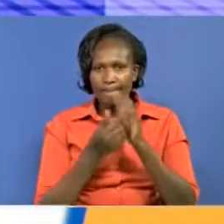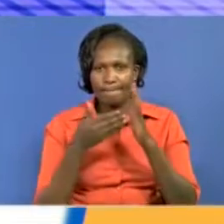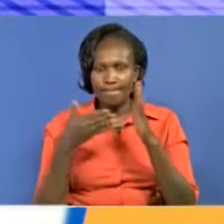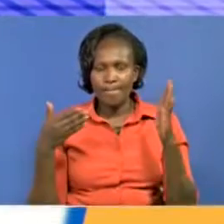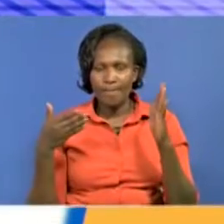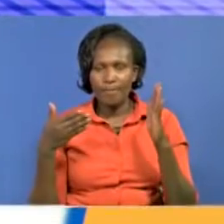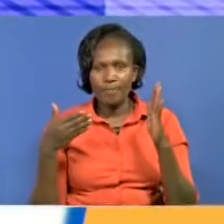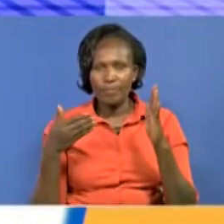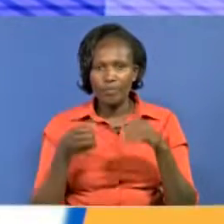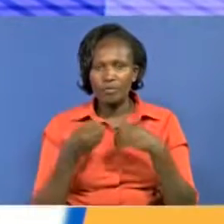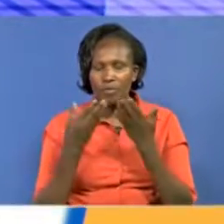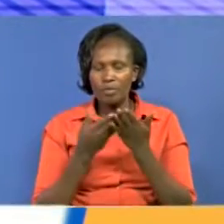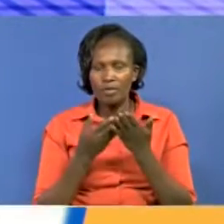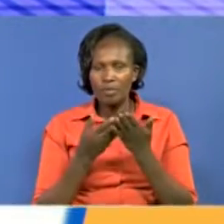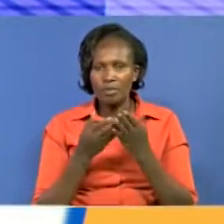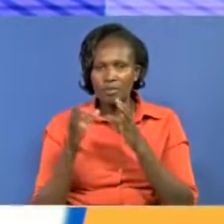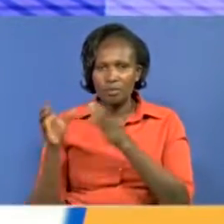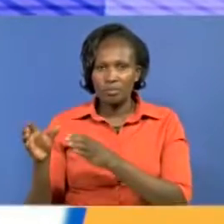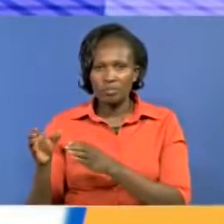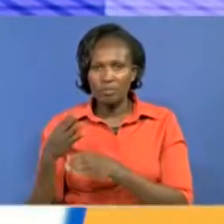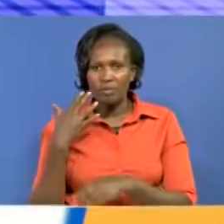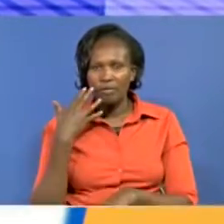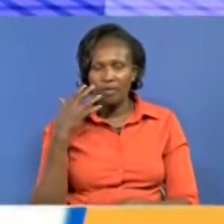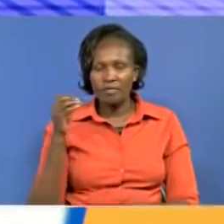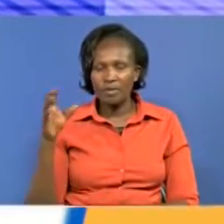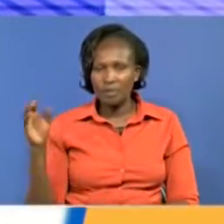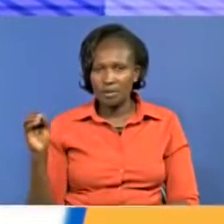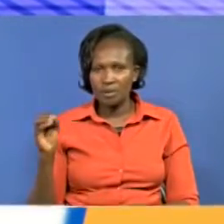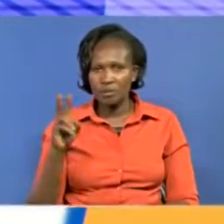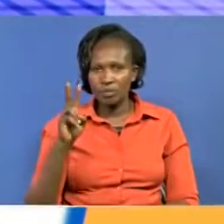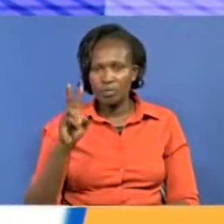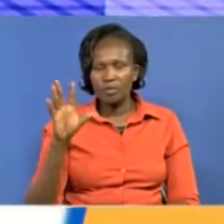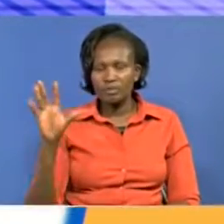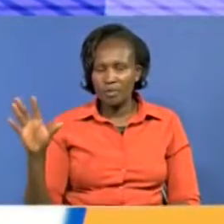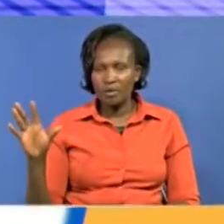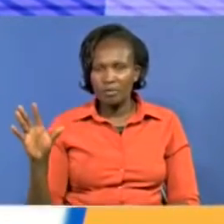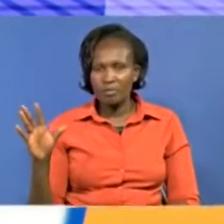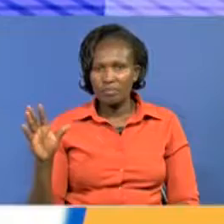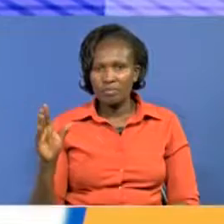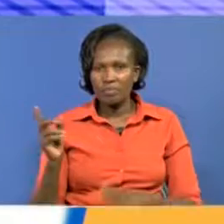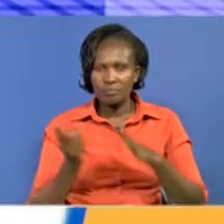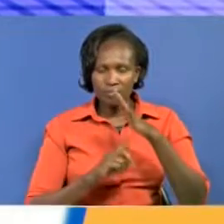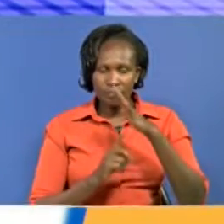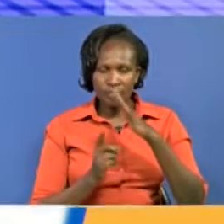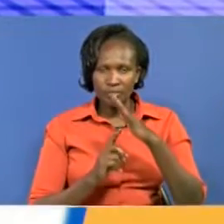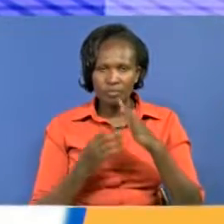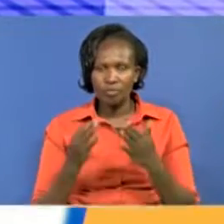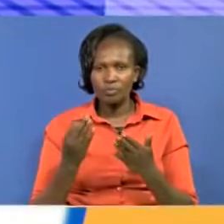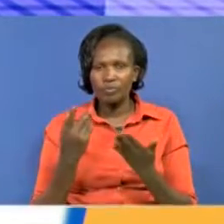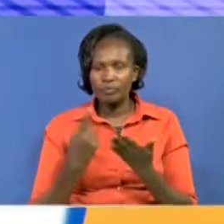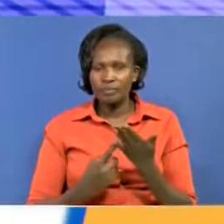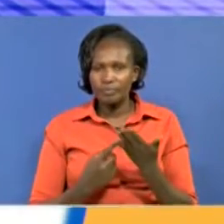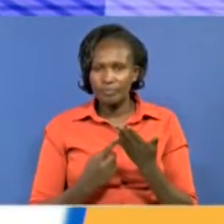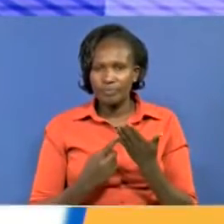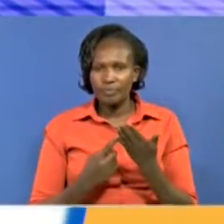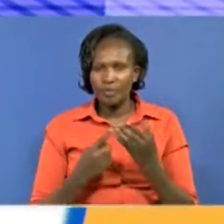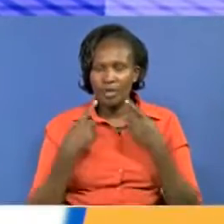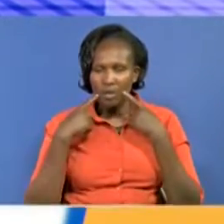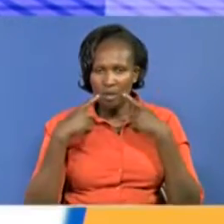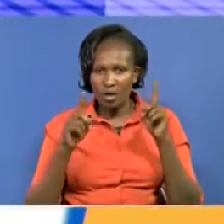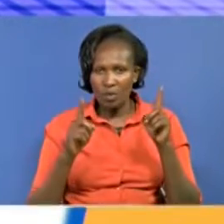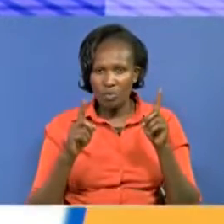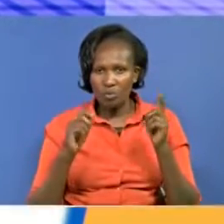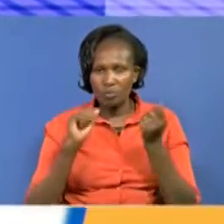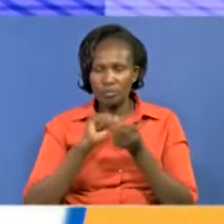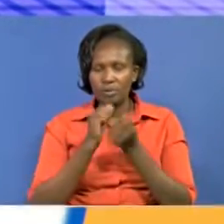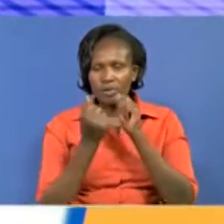kutoa zabuni kwa kampuni 525. Haya yanajiri huku waziri wa kawi Charles Keter akitangaza mabadiliko